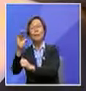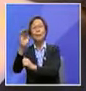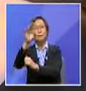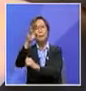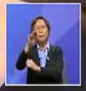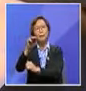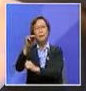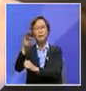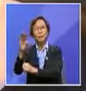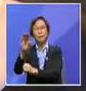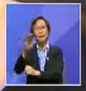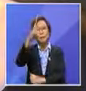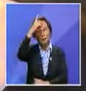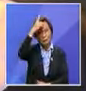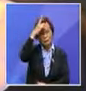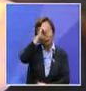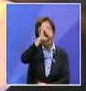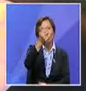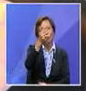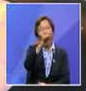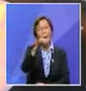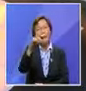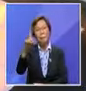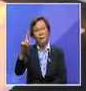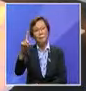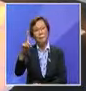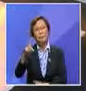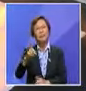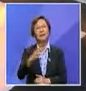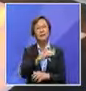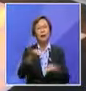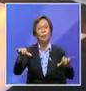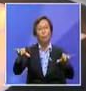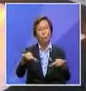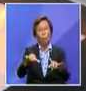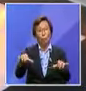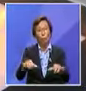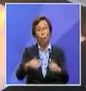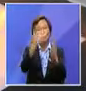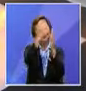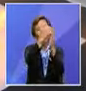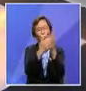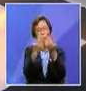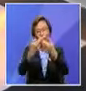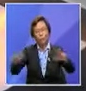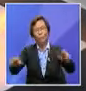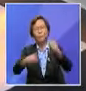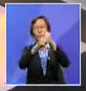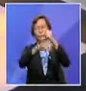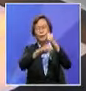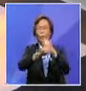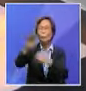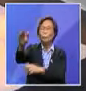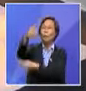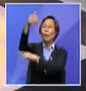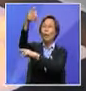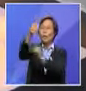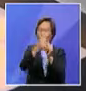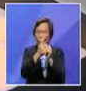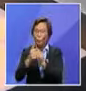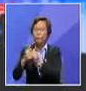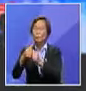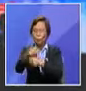Terengganu, Yang Amat Berhormat Datuk Seri Dr. Ahmad Samsuri Mokhtar juga melaksanakan dan juga menyempurnakan atur cara pelancaran kempen Kibar Jalur Gemilang. Di studio